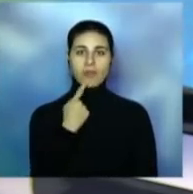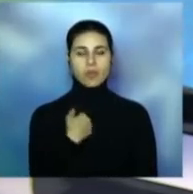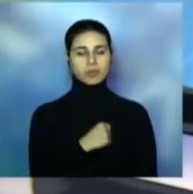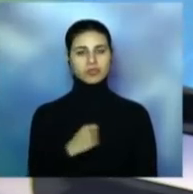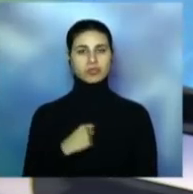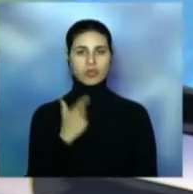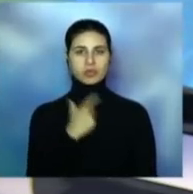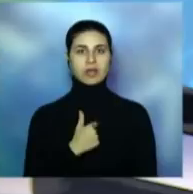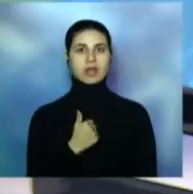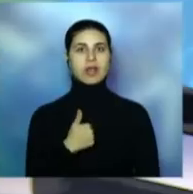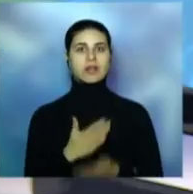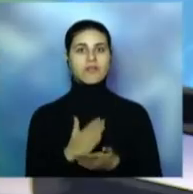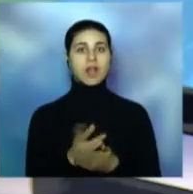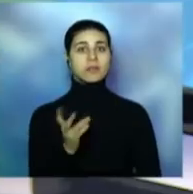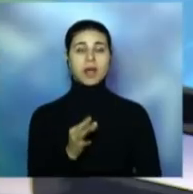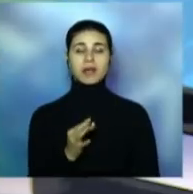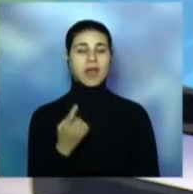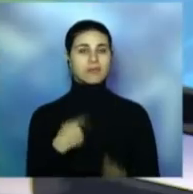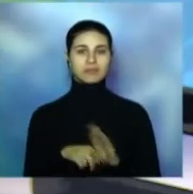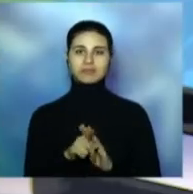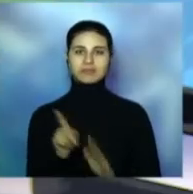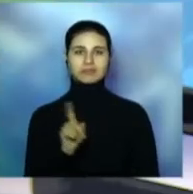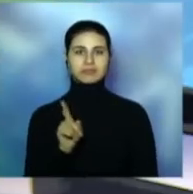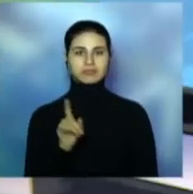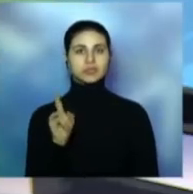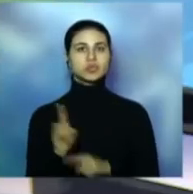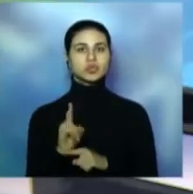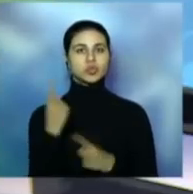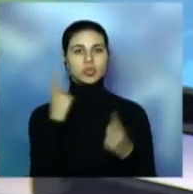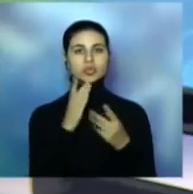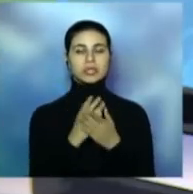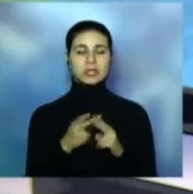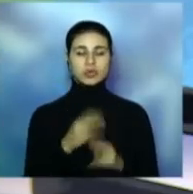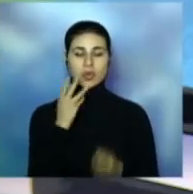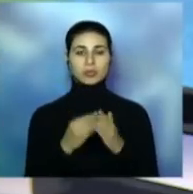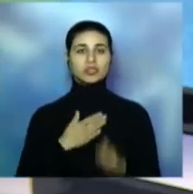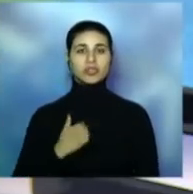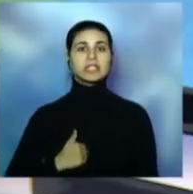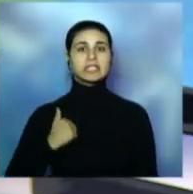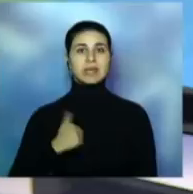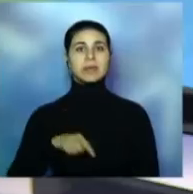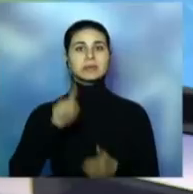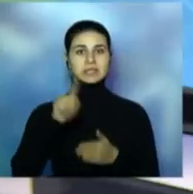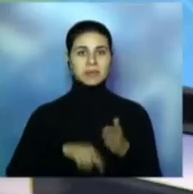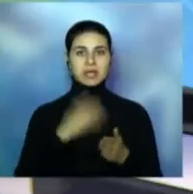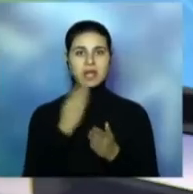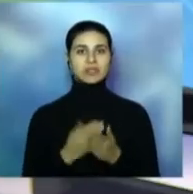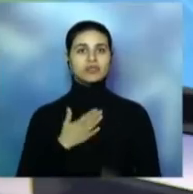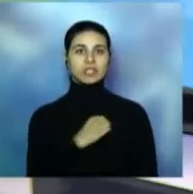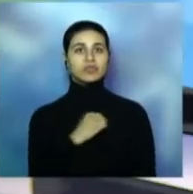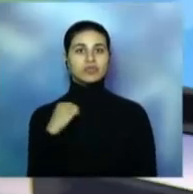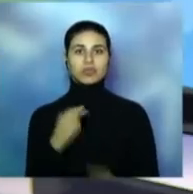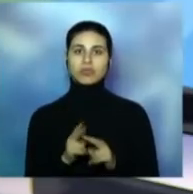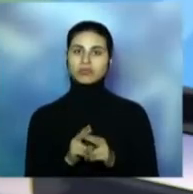თვითონ თავის პოზიტივს ადასტურებს. მაგრამ რა თქმა უნდა, ეს ცრუ ილუზია არის, რადგან ჩვენი ღირსებების რწმენა, ჩვენი თავის რწმენა, ჩვენ ამ